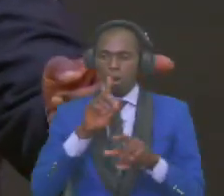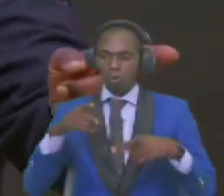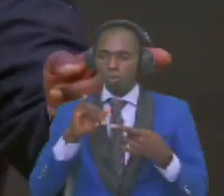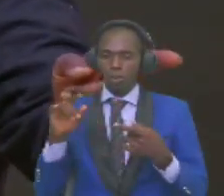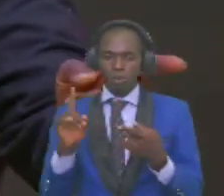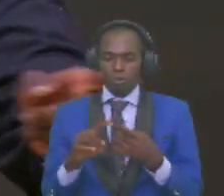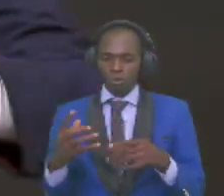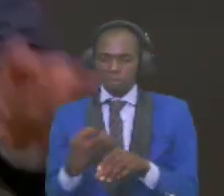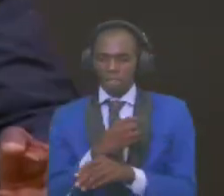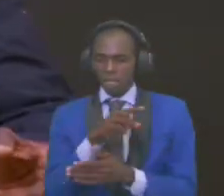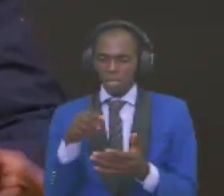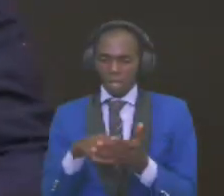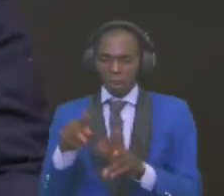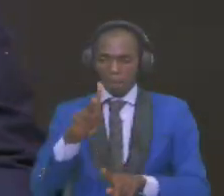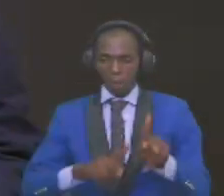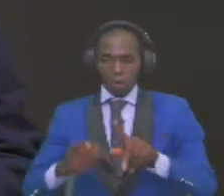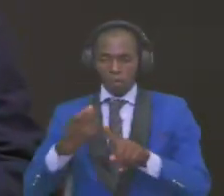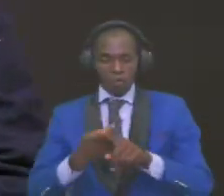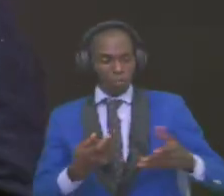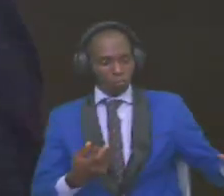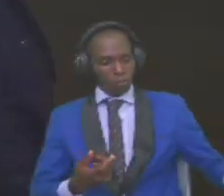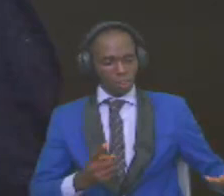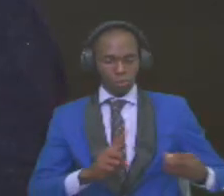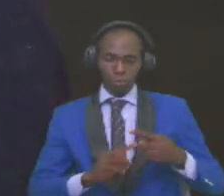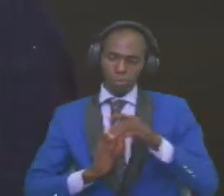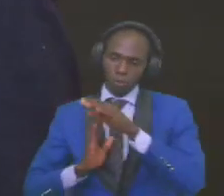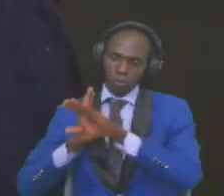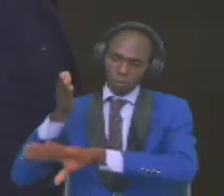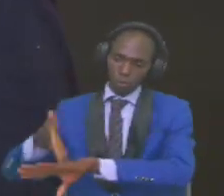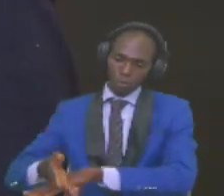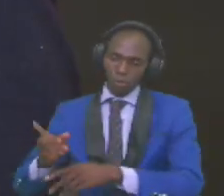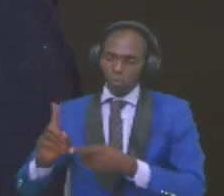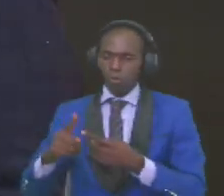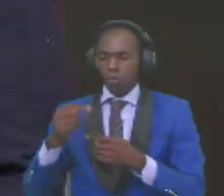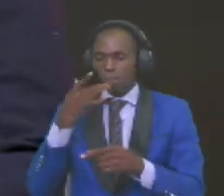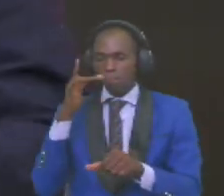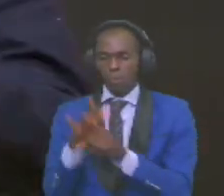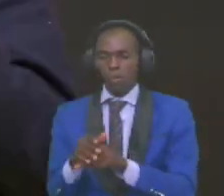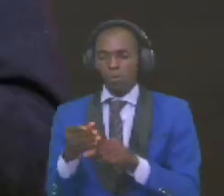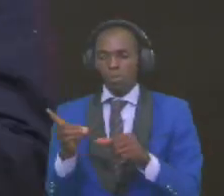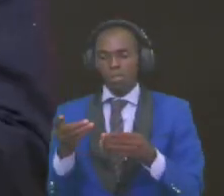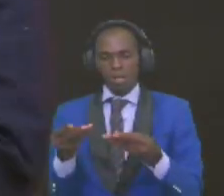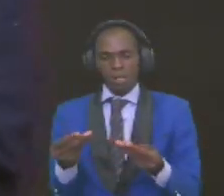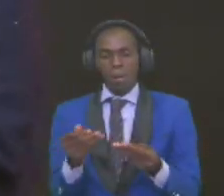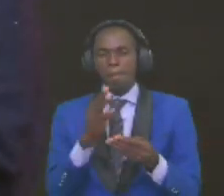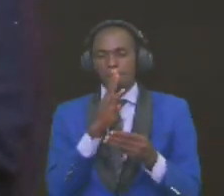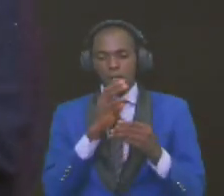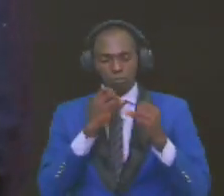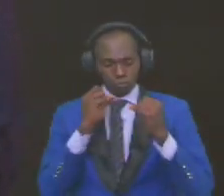donc tout à prendre ces gens de ce lieu est pour aller à la terre promise